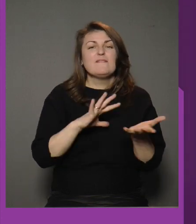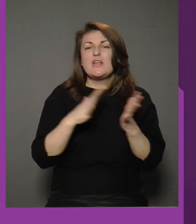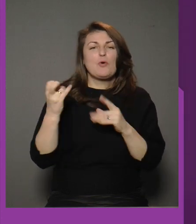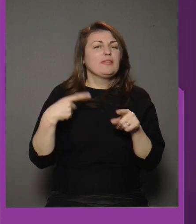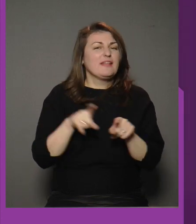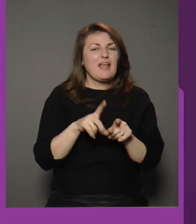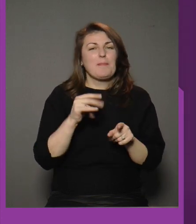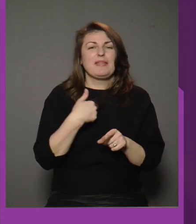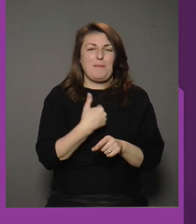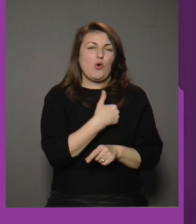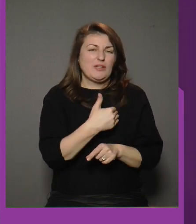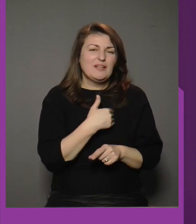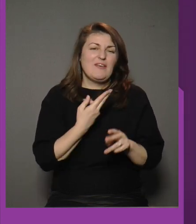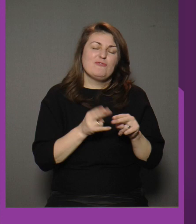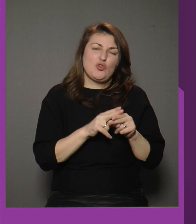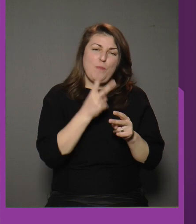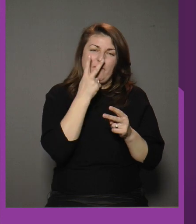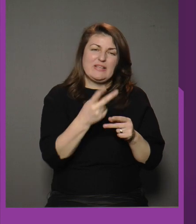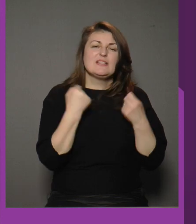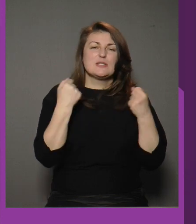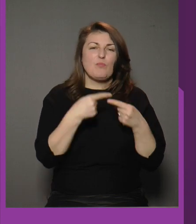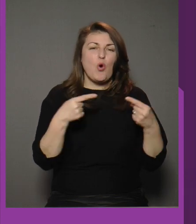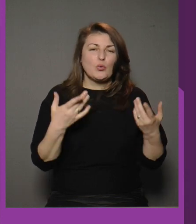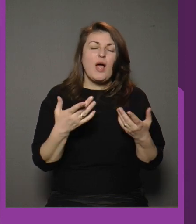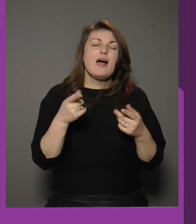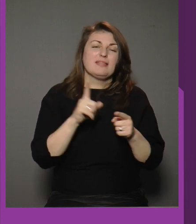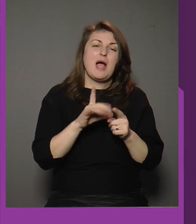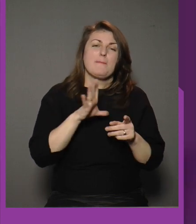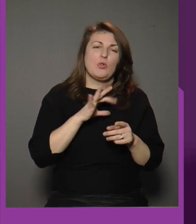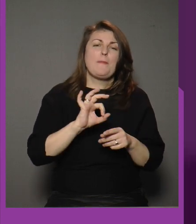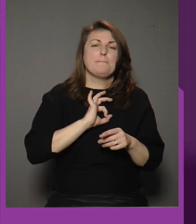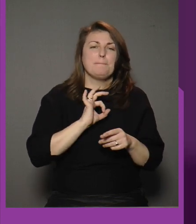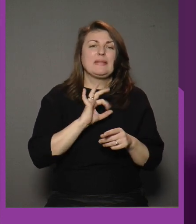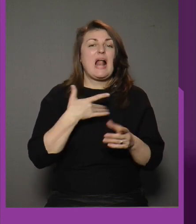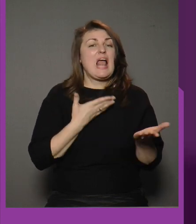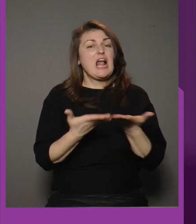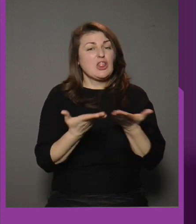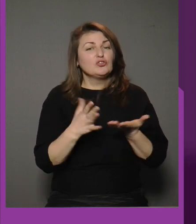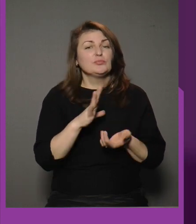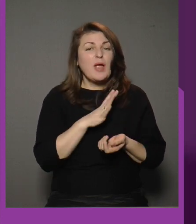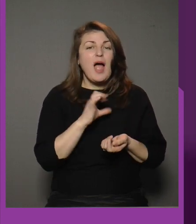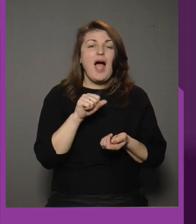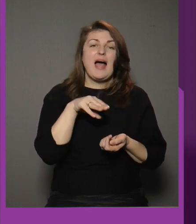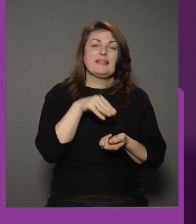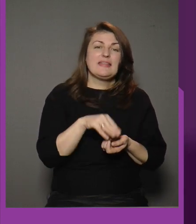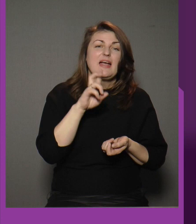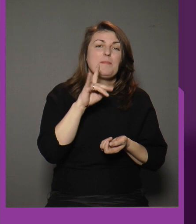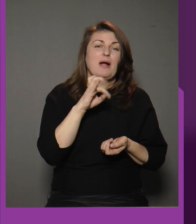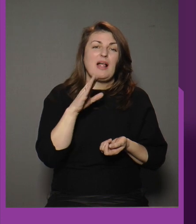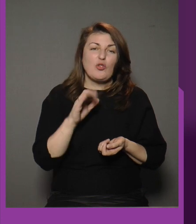так, як би нам хотілося саме в цьому виді спорту. Так, були медалі в нас лижні, але от Тетяна Бакланова